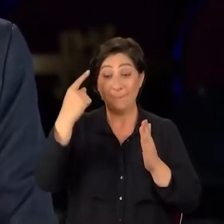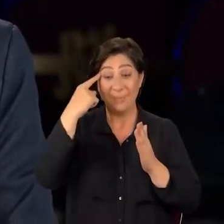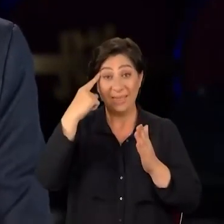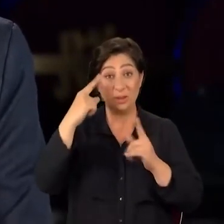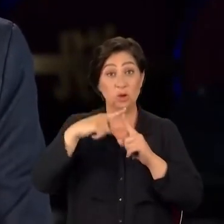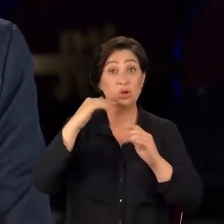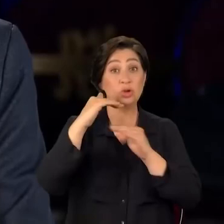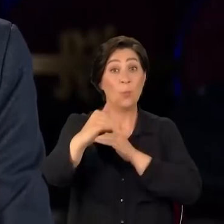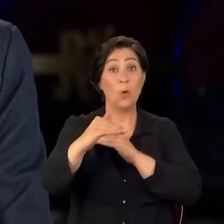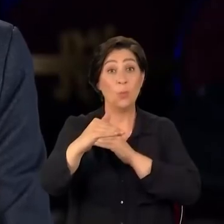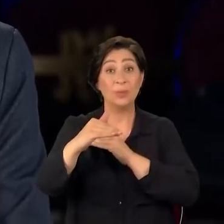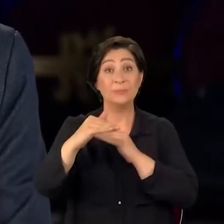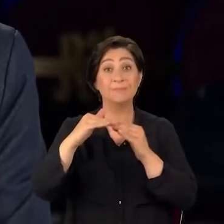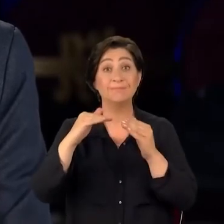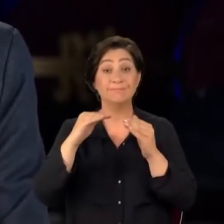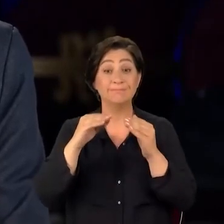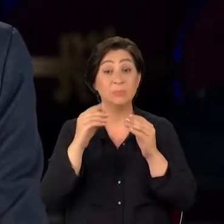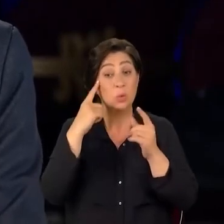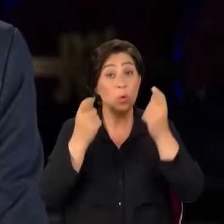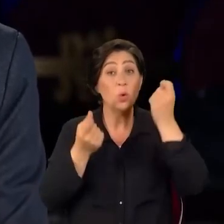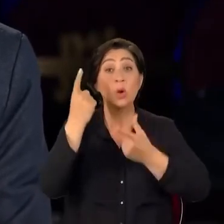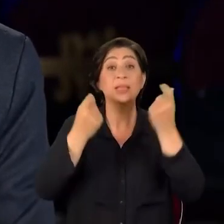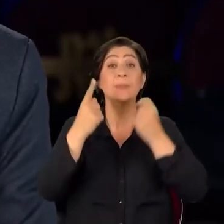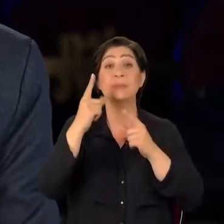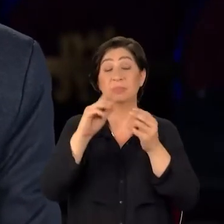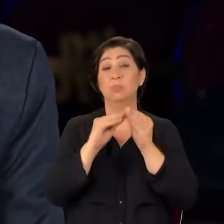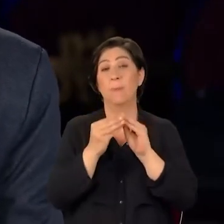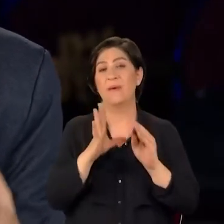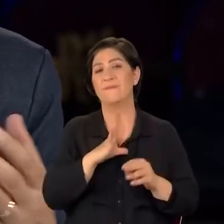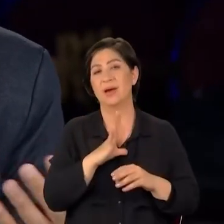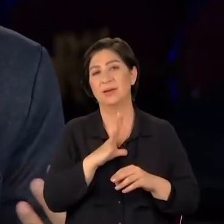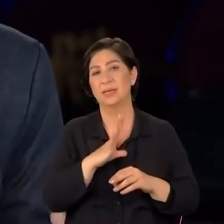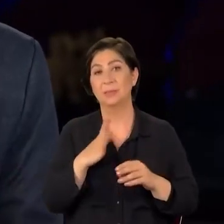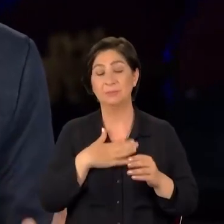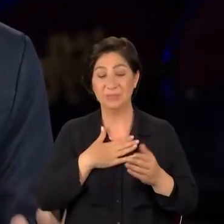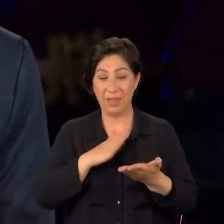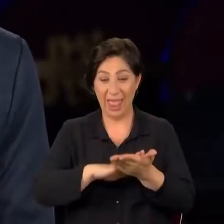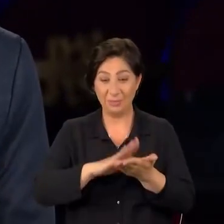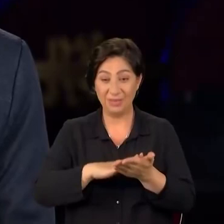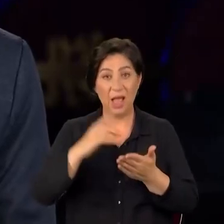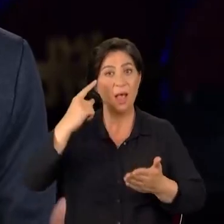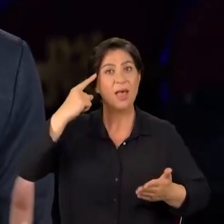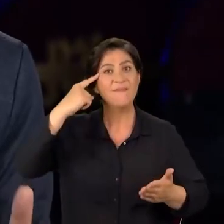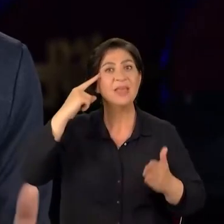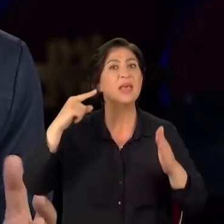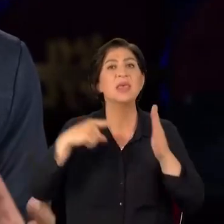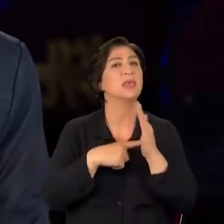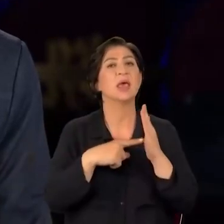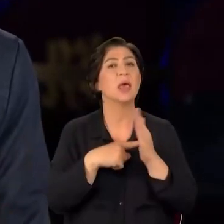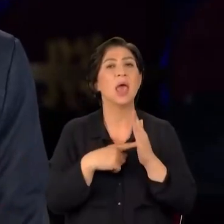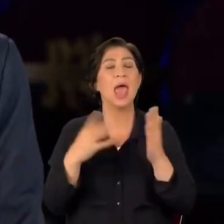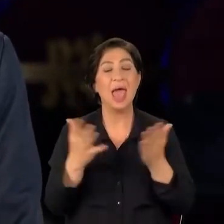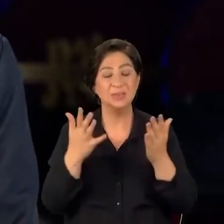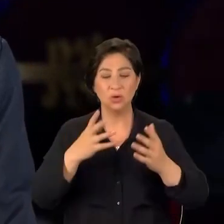toplumunun meselelerinin ideolojisini belki üretemediğimiz için bir sorun var. Bizim elimizdeki bütün ideolojiler henüz